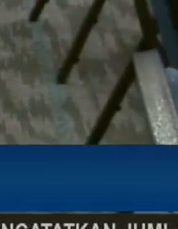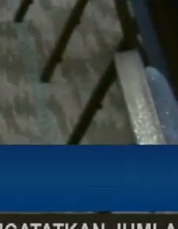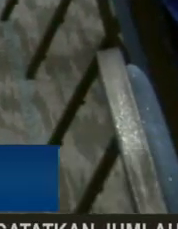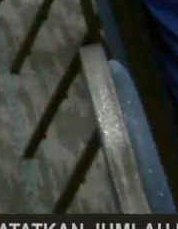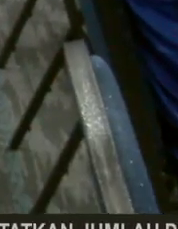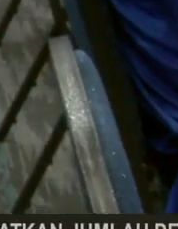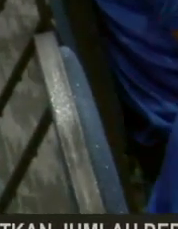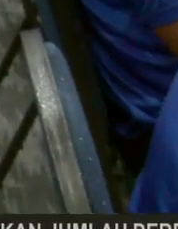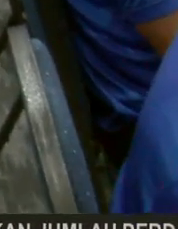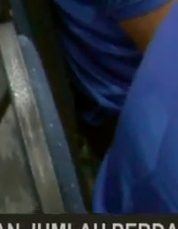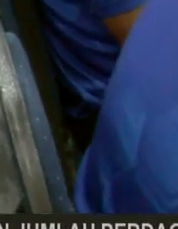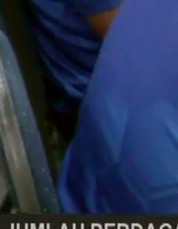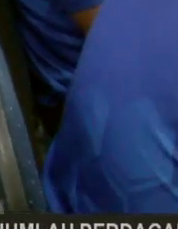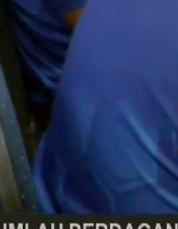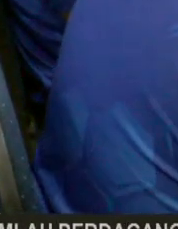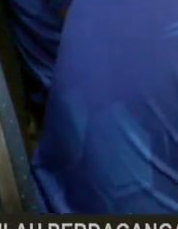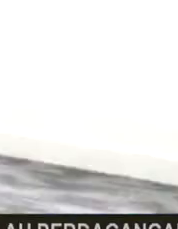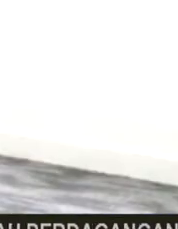OK Google tuh ok